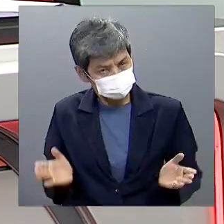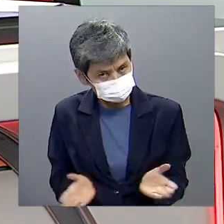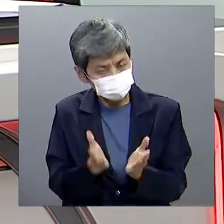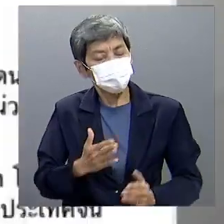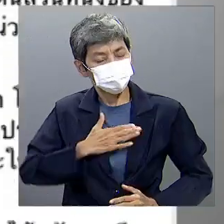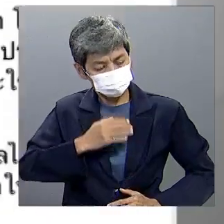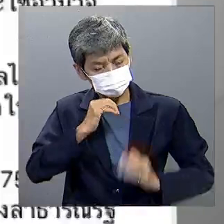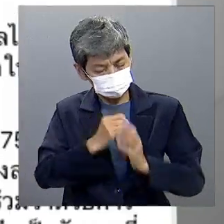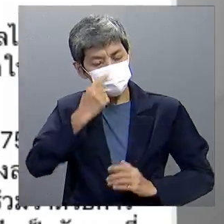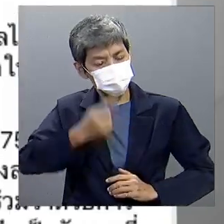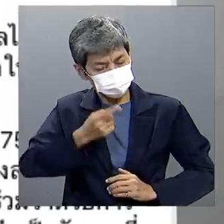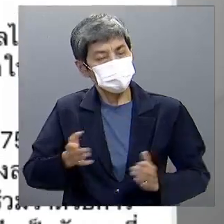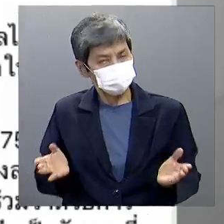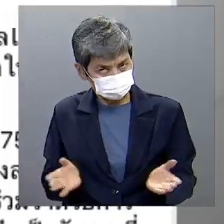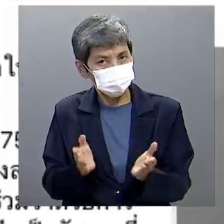จีนเดียวค่ะ